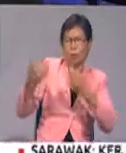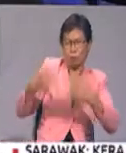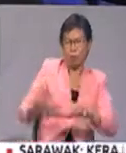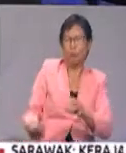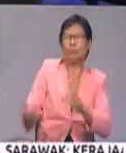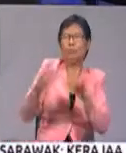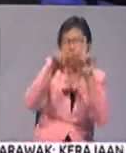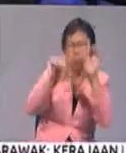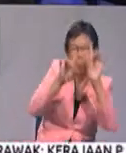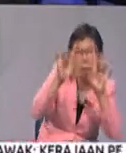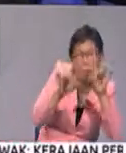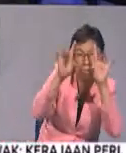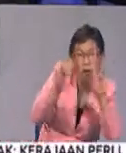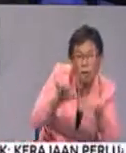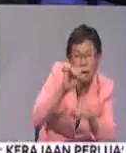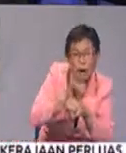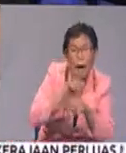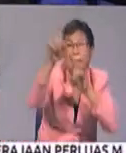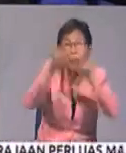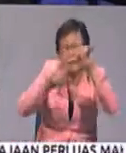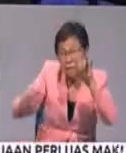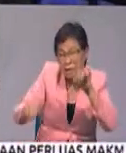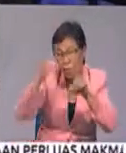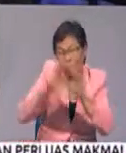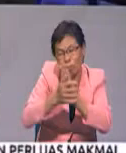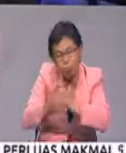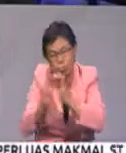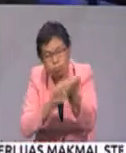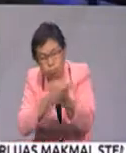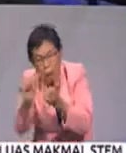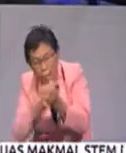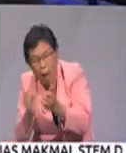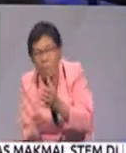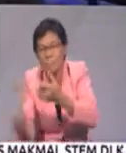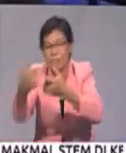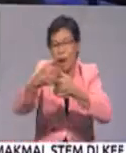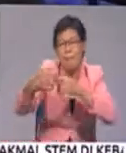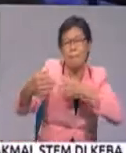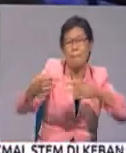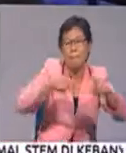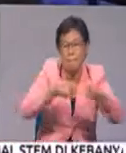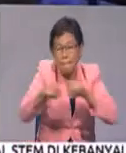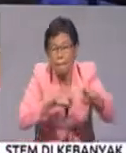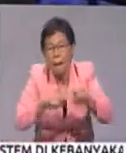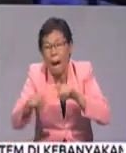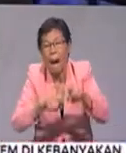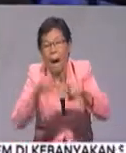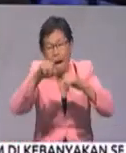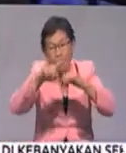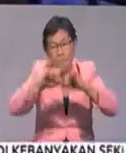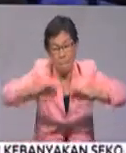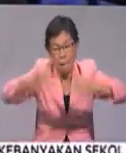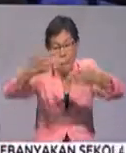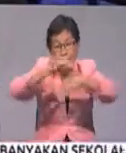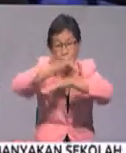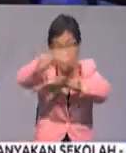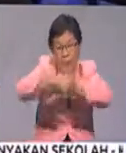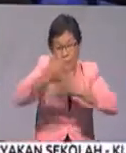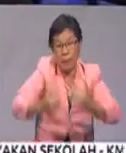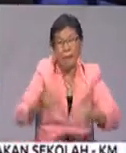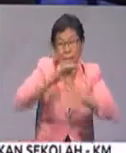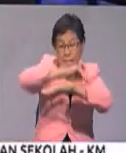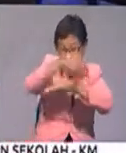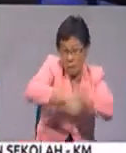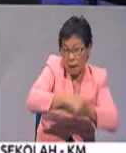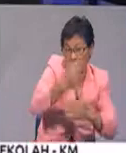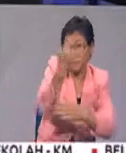uji bakat bintang kecil sebelum ini bagi melayakkan diri mereka untuk menyertai pertandingan akhir pada malam ini. Dan pada malam ini mereka akan